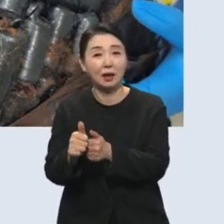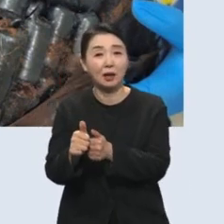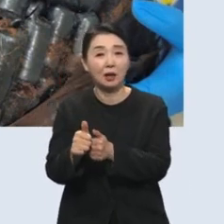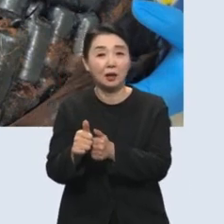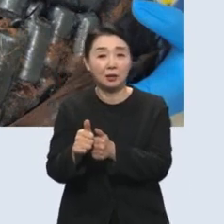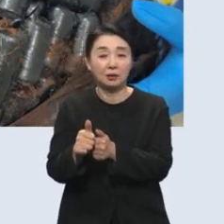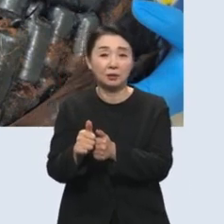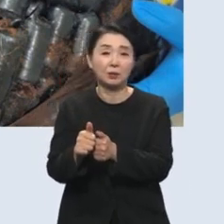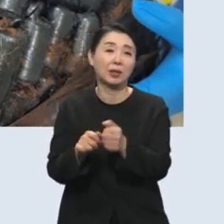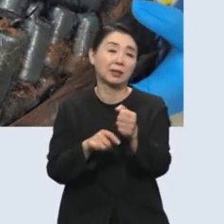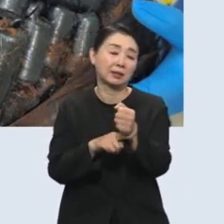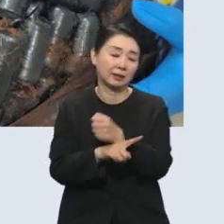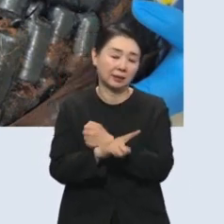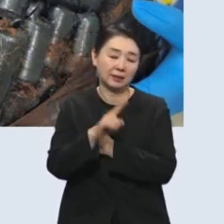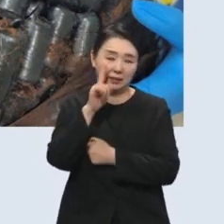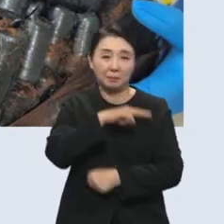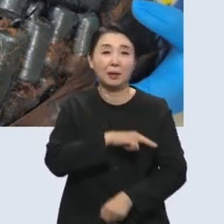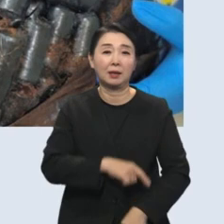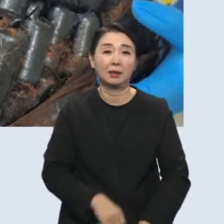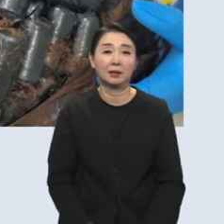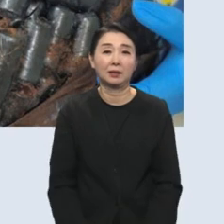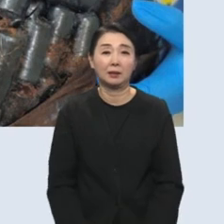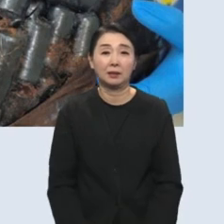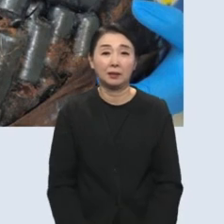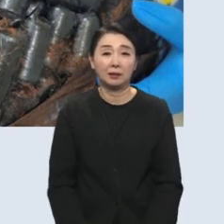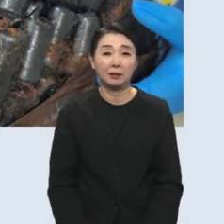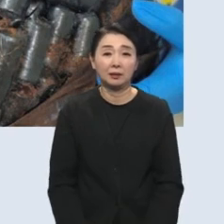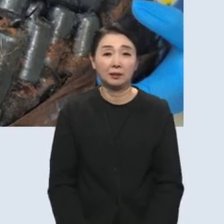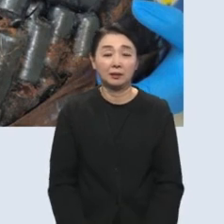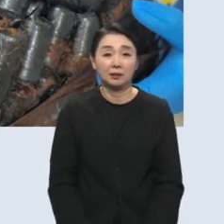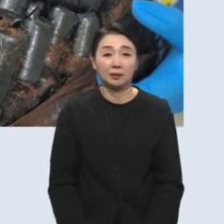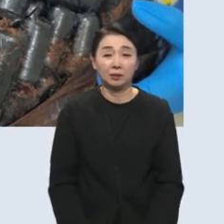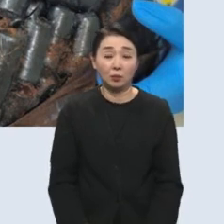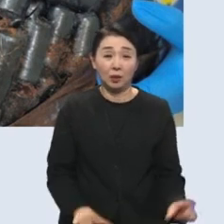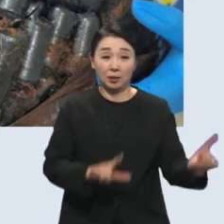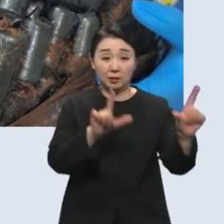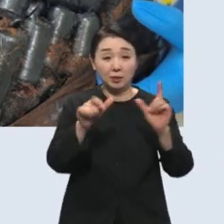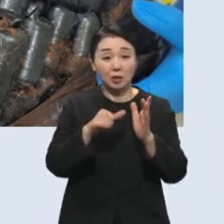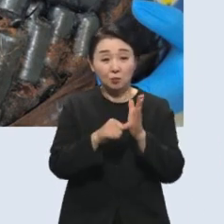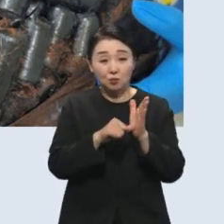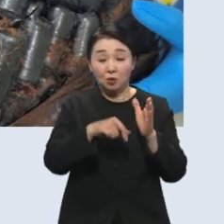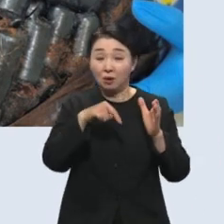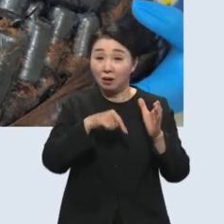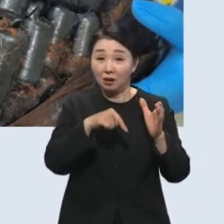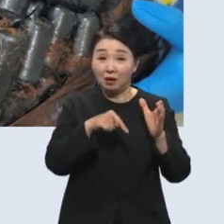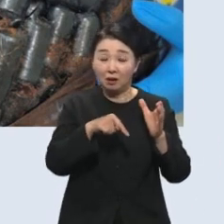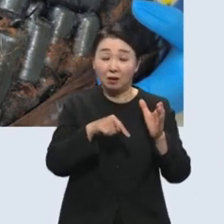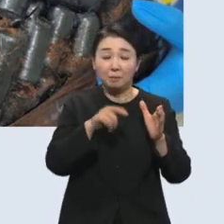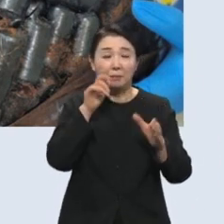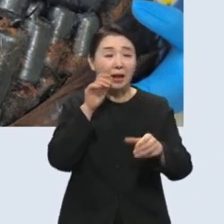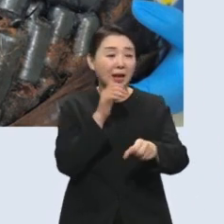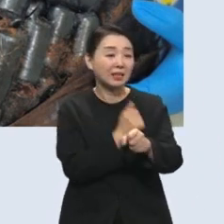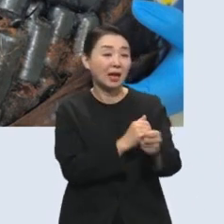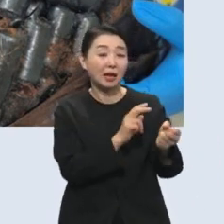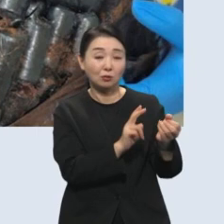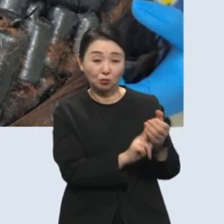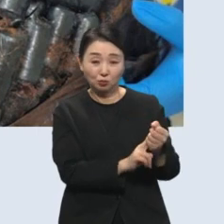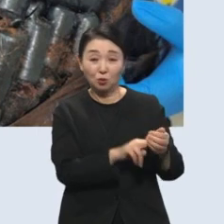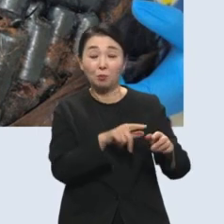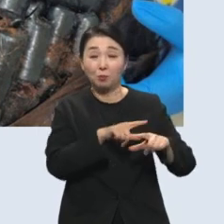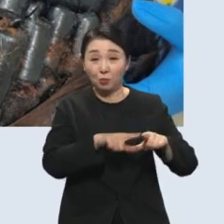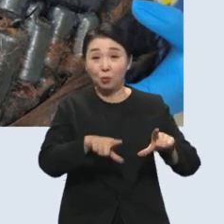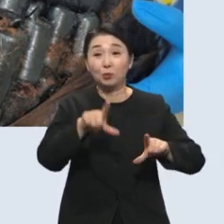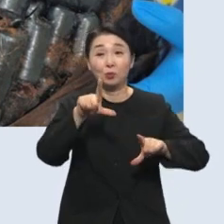의미에서 따라가는 겁니다 그러니까 그 예를 들면은 그 여러 가지 그 생활 용품에 이런 마약을 숨겨오는 것이 일반적인